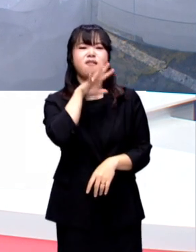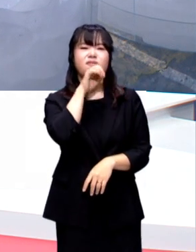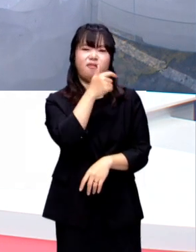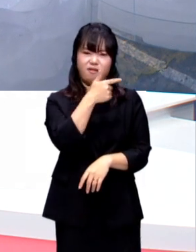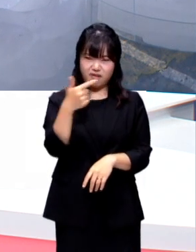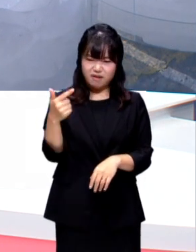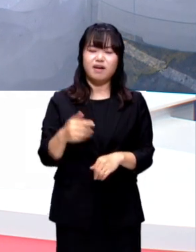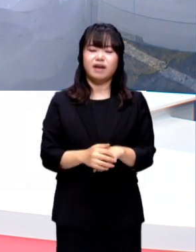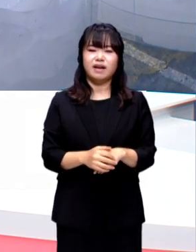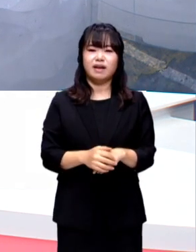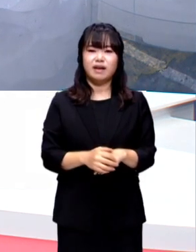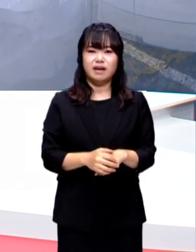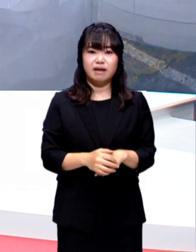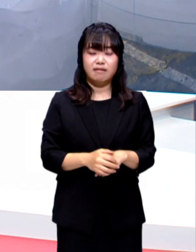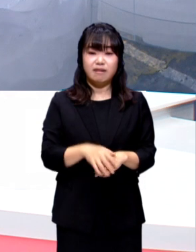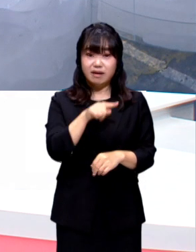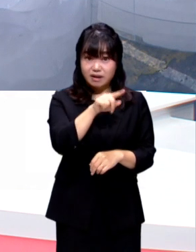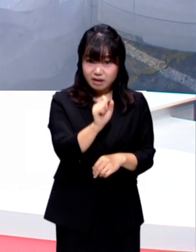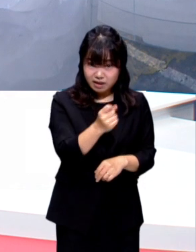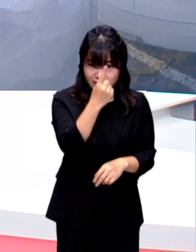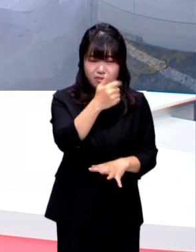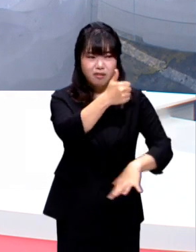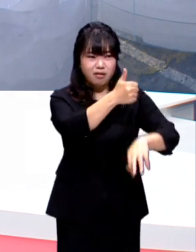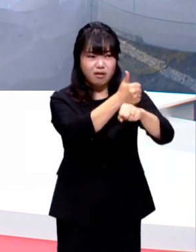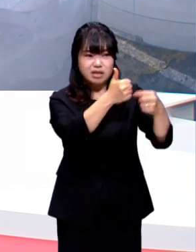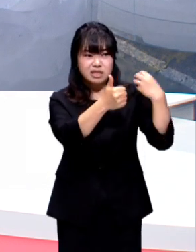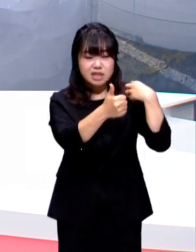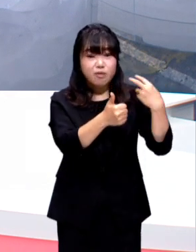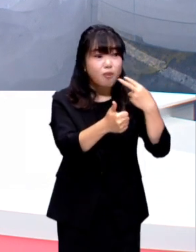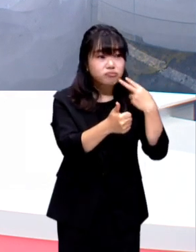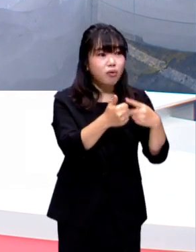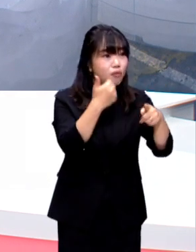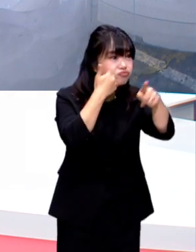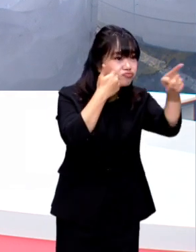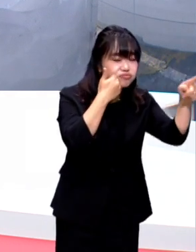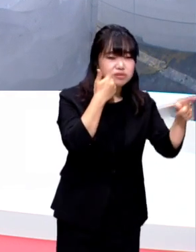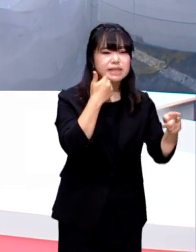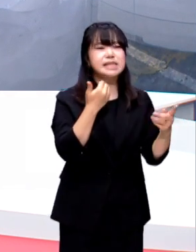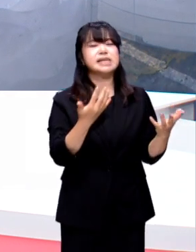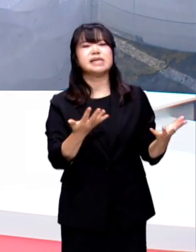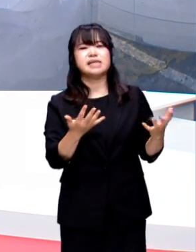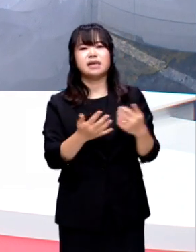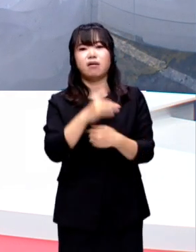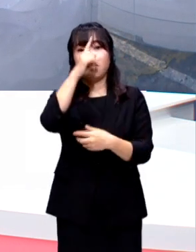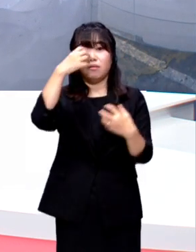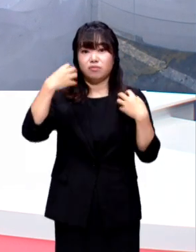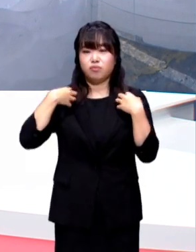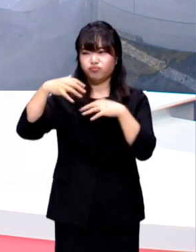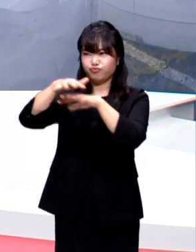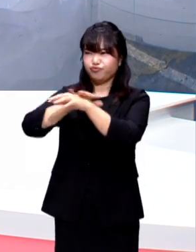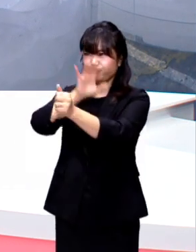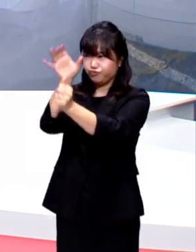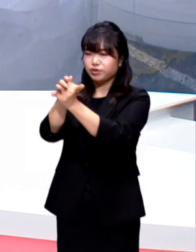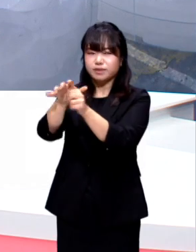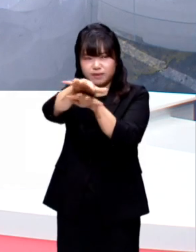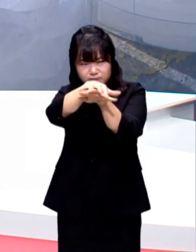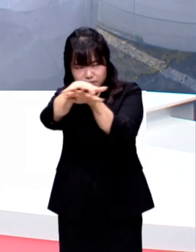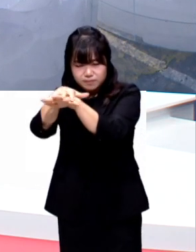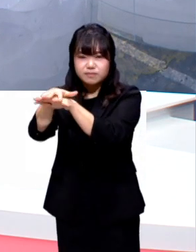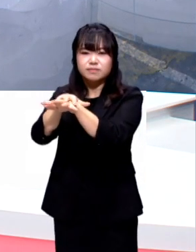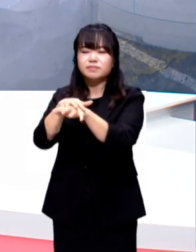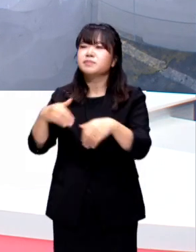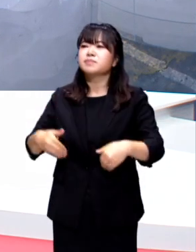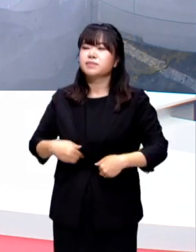있습니다. 이런 이유에서 주최 없는 행사도 지자체가 안전관리 대책을 세우도록 하는 조례안이 최근